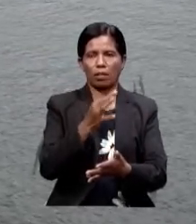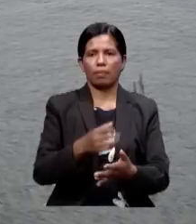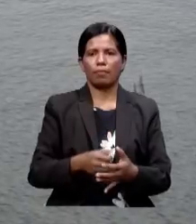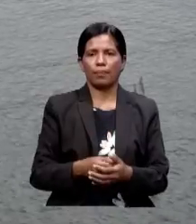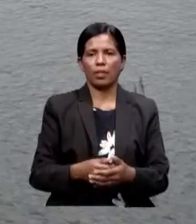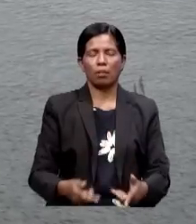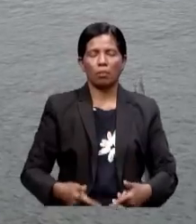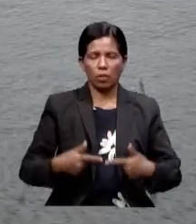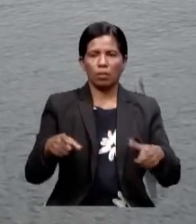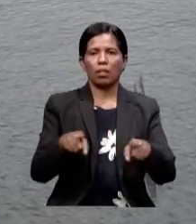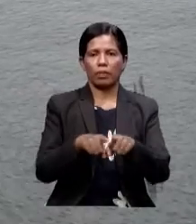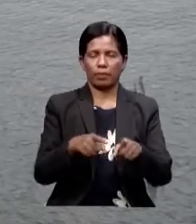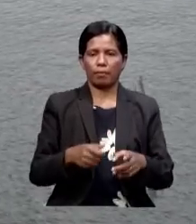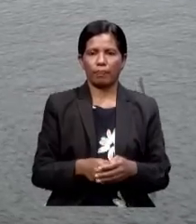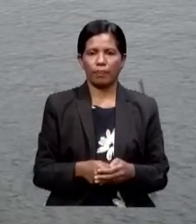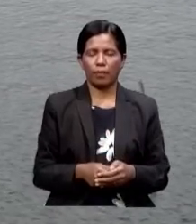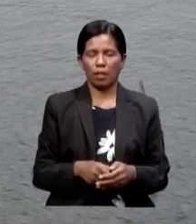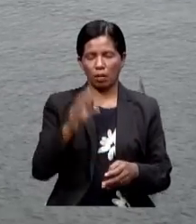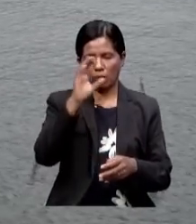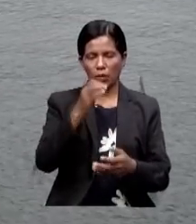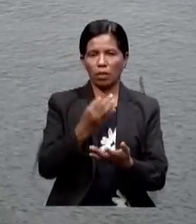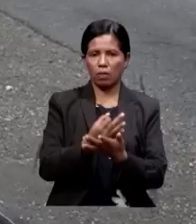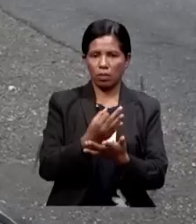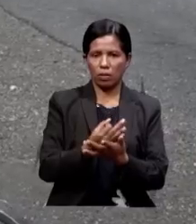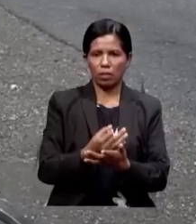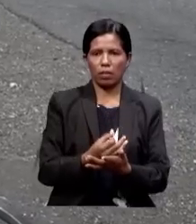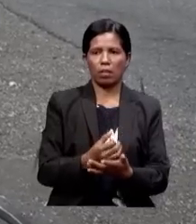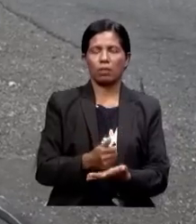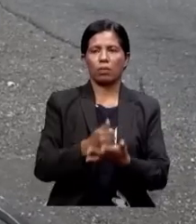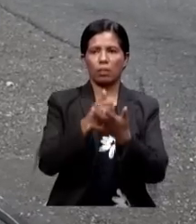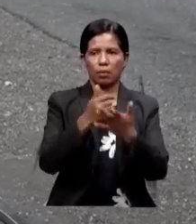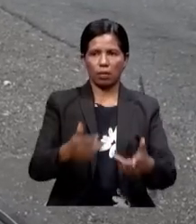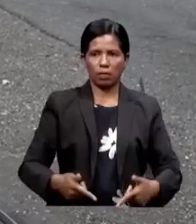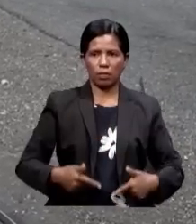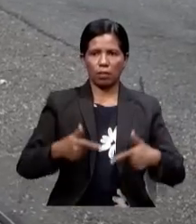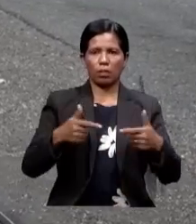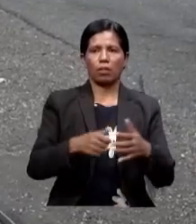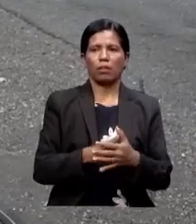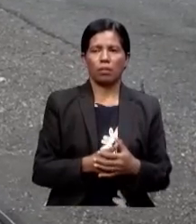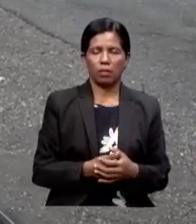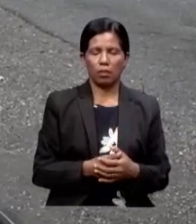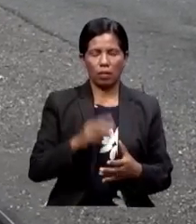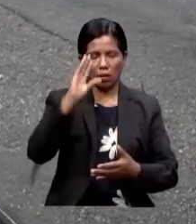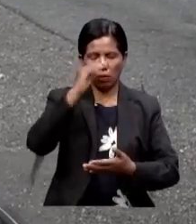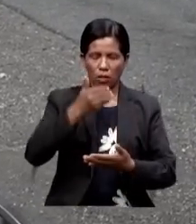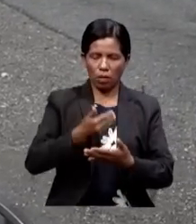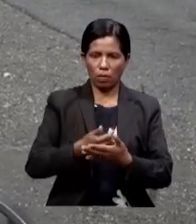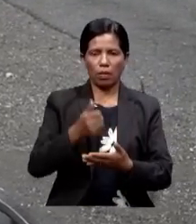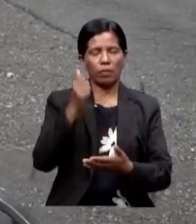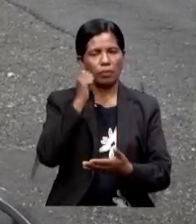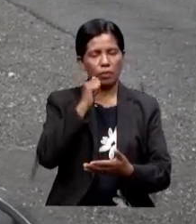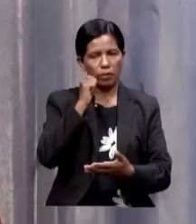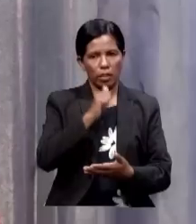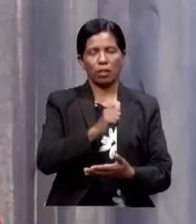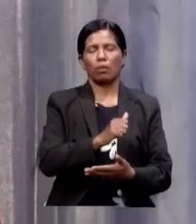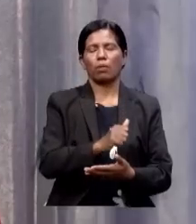Murus maka sedap, murus maka sedap, murus buka wosan deh. Ba, nia ina, nia ahuni wan feto ba buka wosan mai pohan. Sida, halo